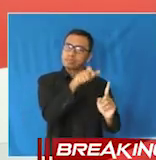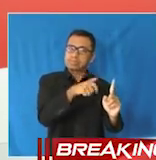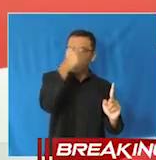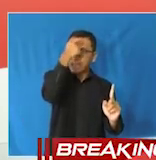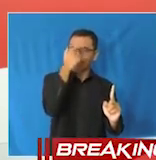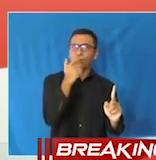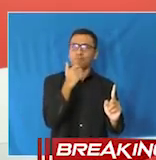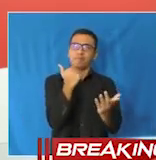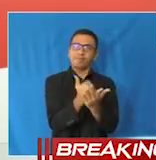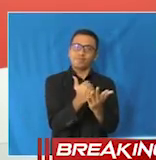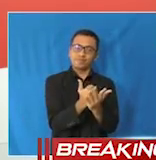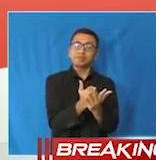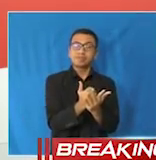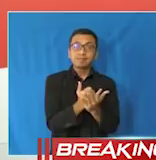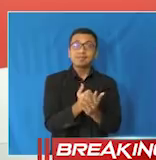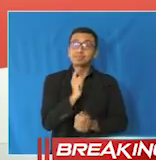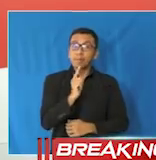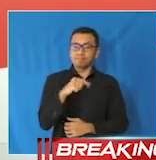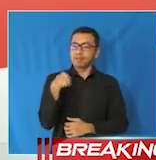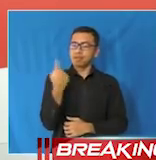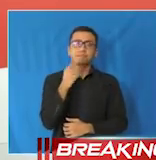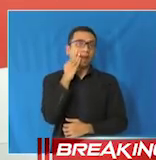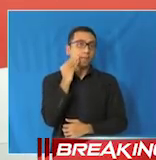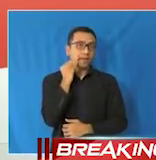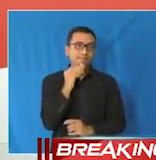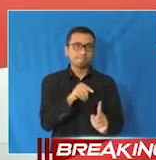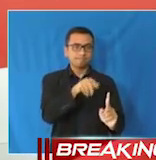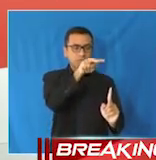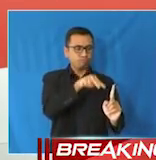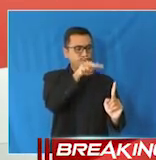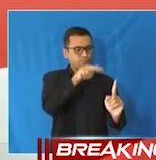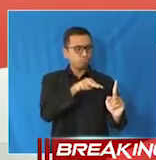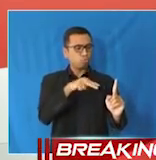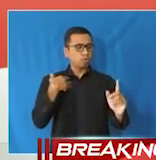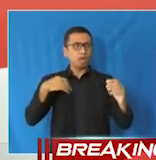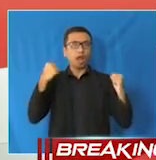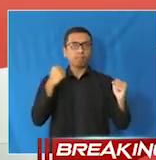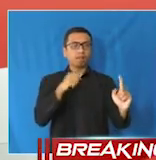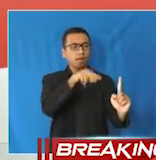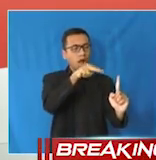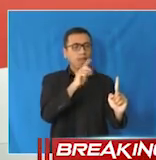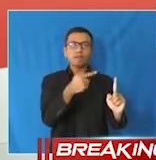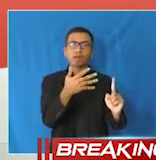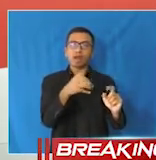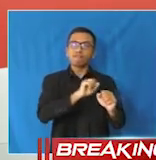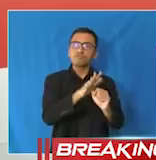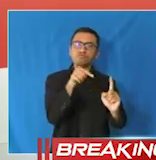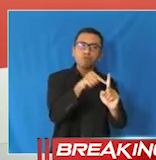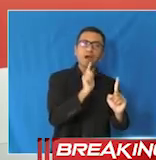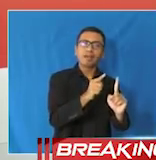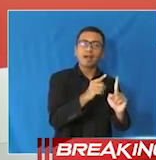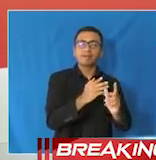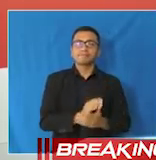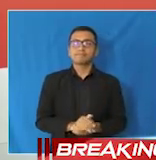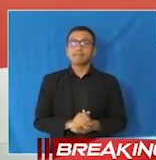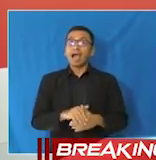seringkali kita dapatkan orang tersebut tidak nampak sakit ataupun hanya terlihat